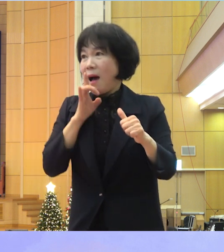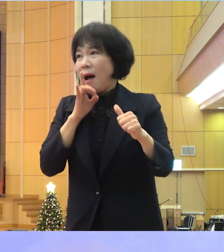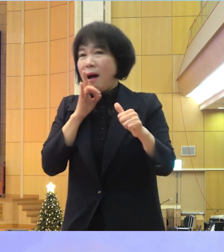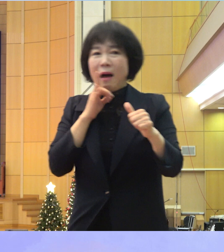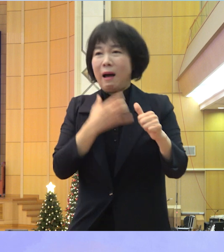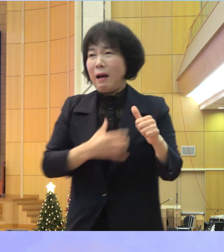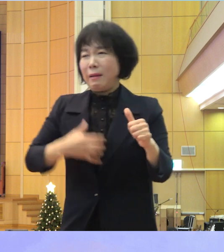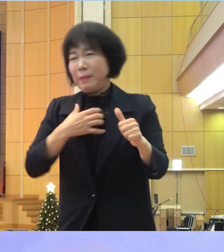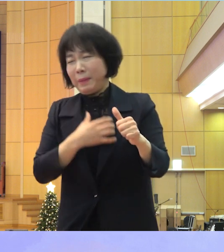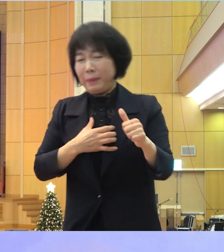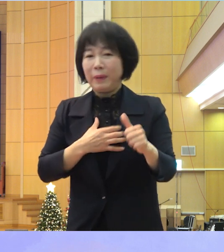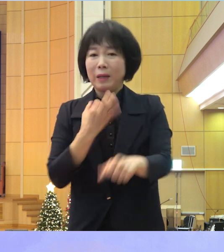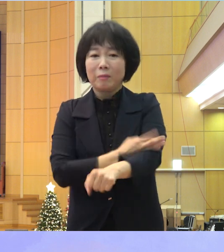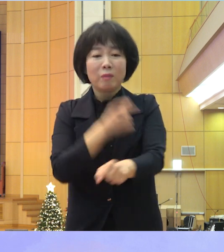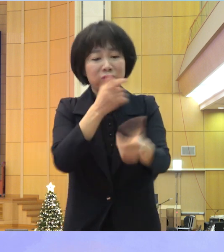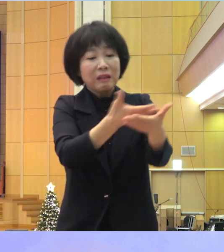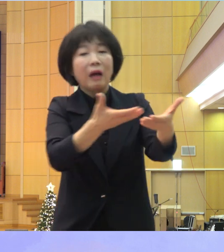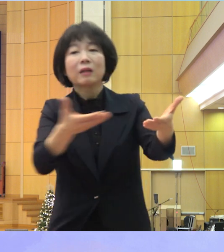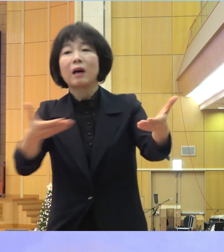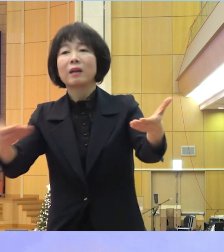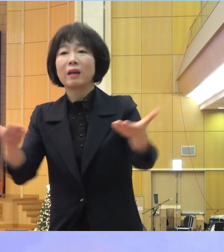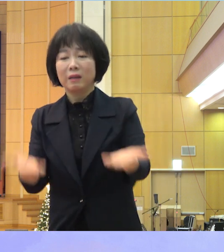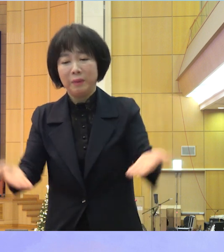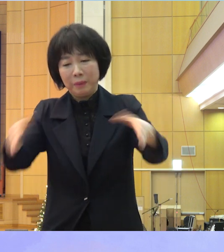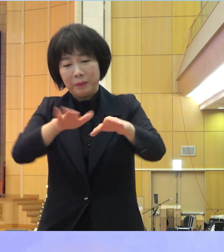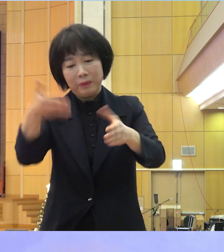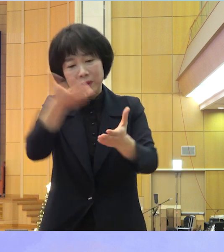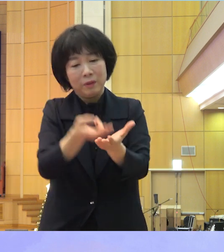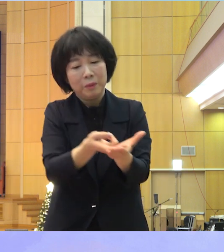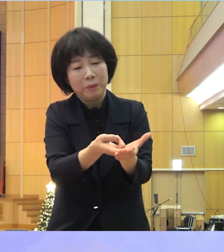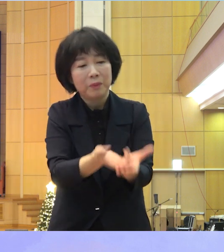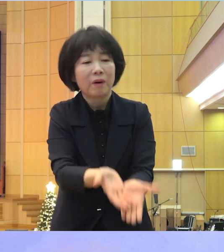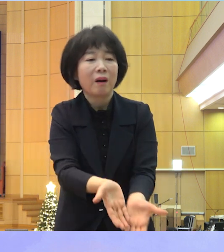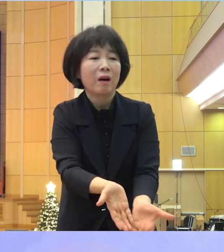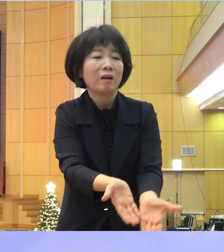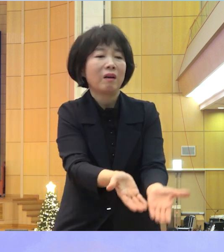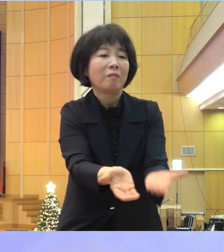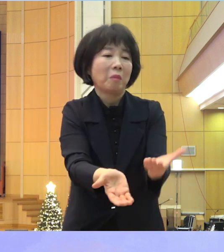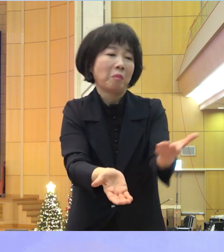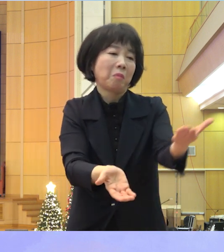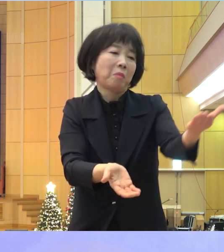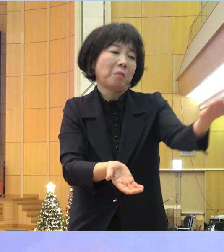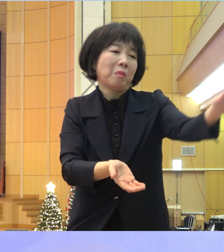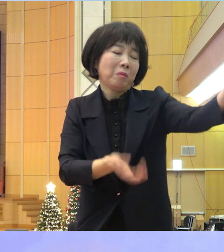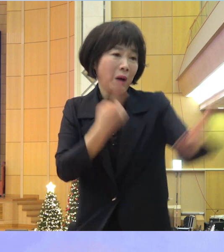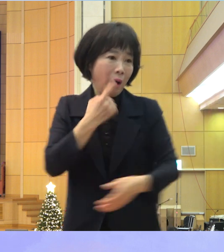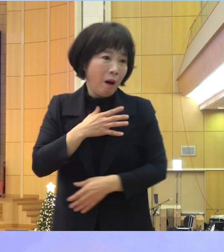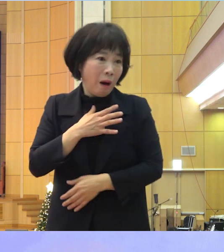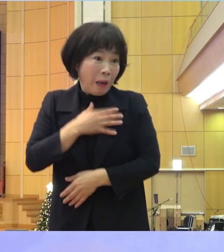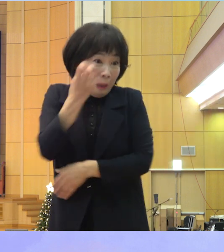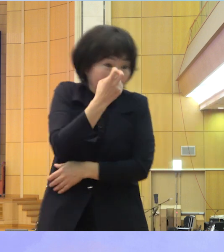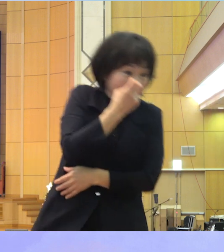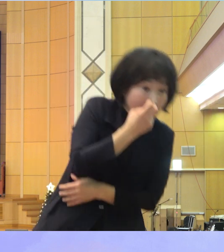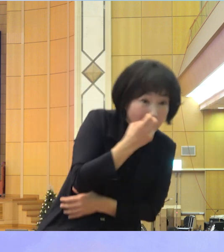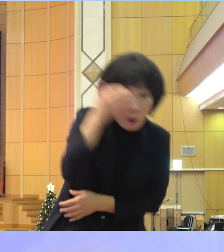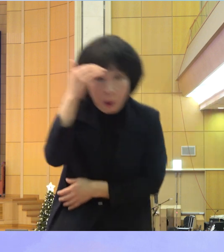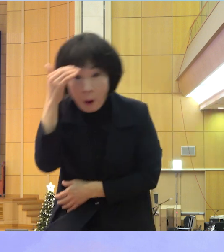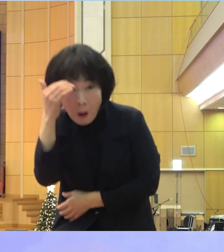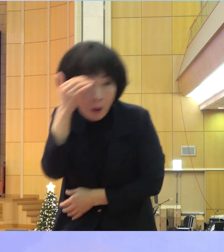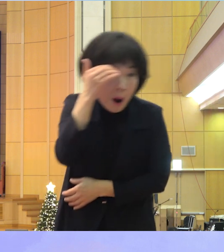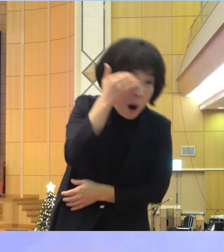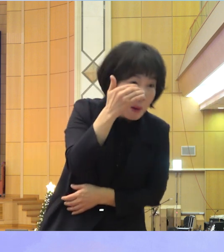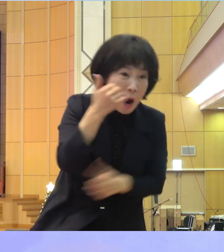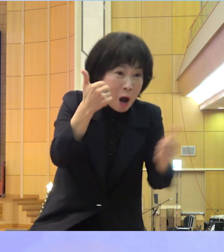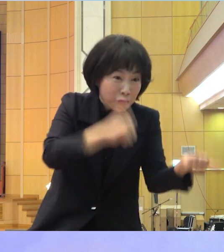그러니 물에다 띄워놓고 둥둥 떠내려가다가 어디 바위에 부딪혀가지고